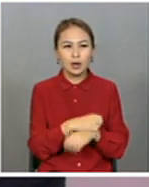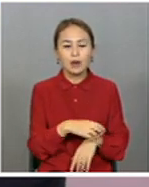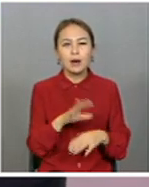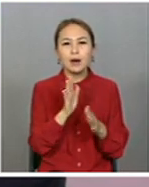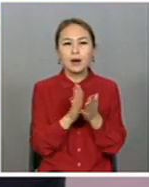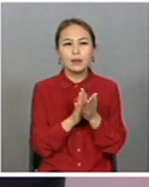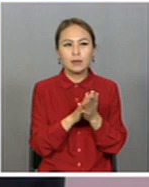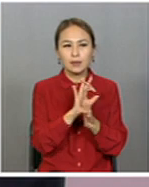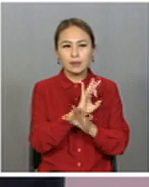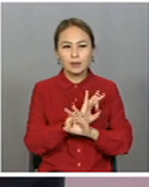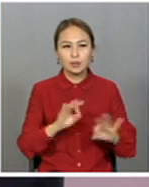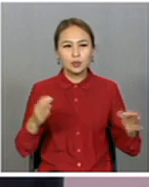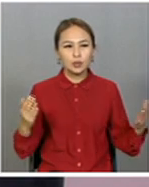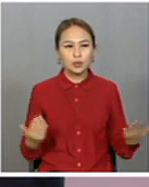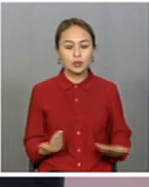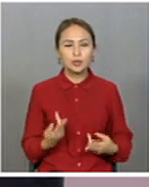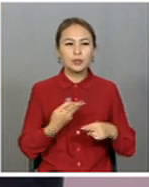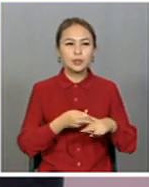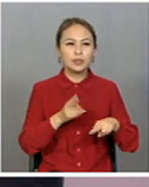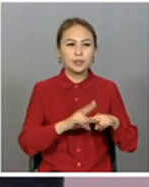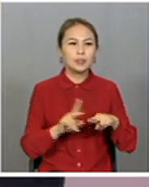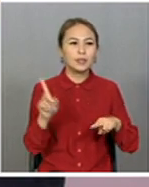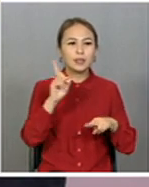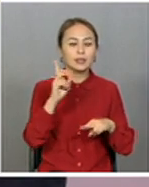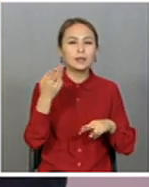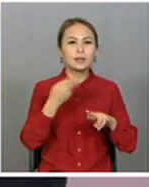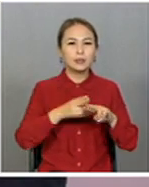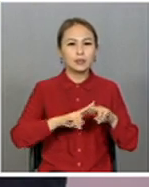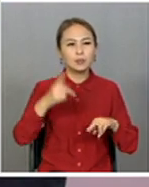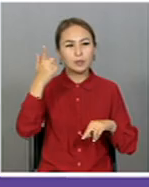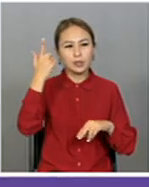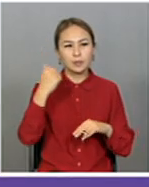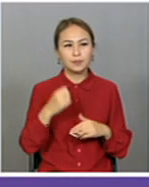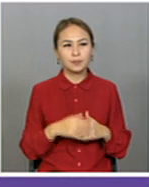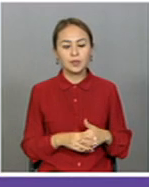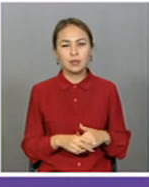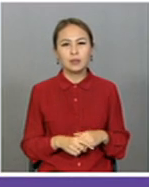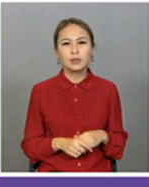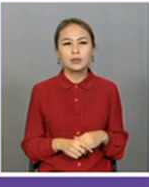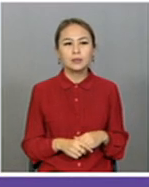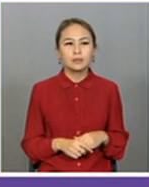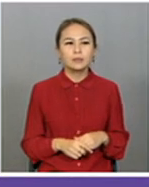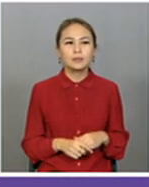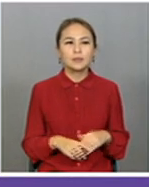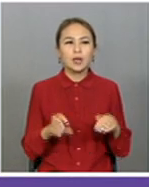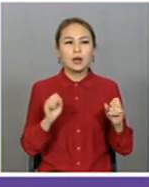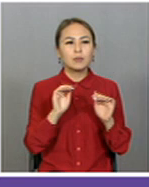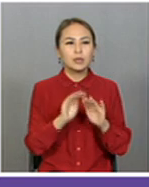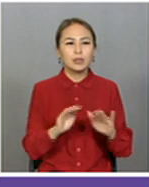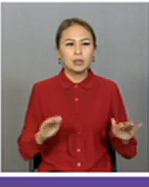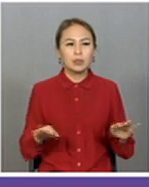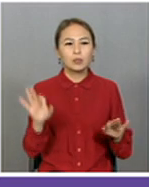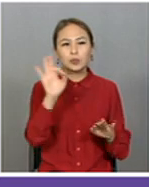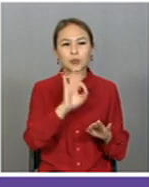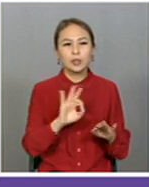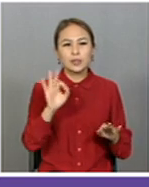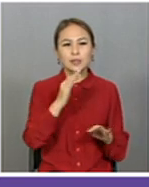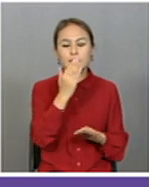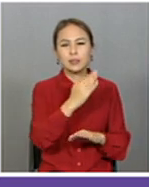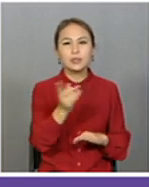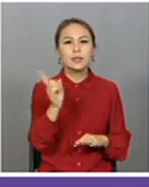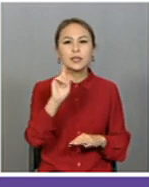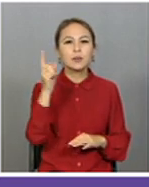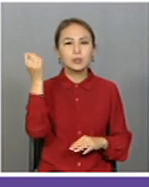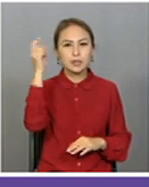Алақай, дүние дегеннің не екенін енді білдім. Ал балалар, бұл туралы